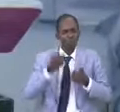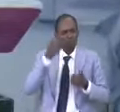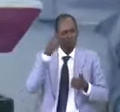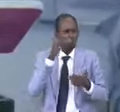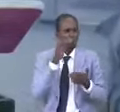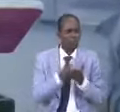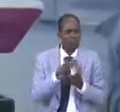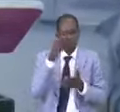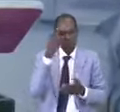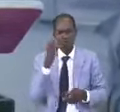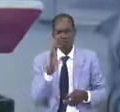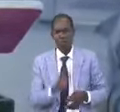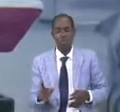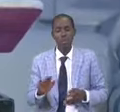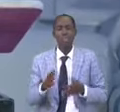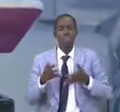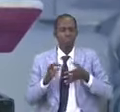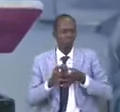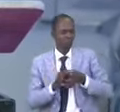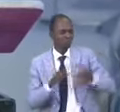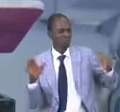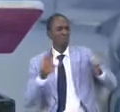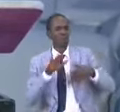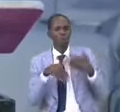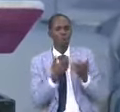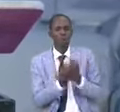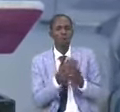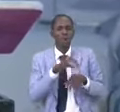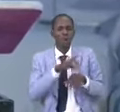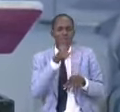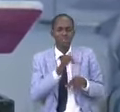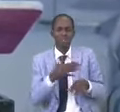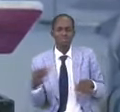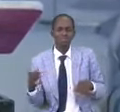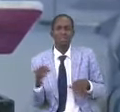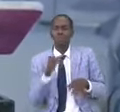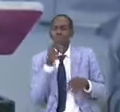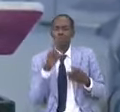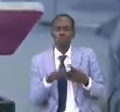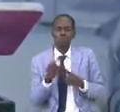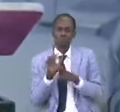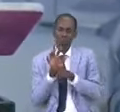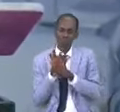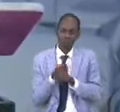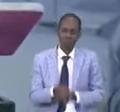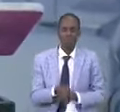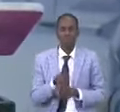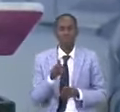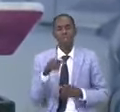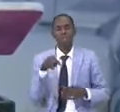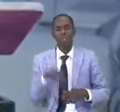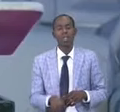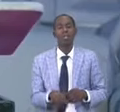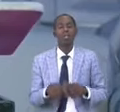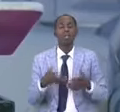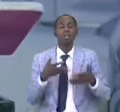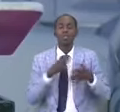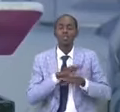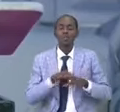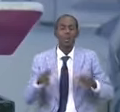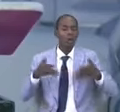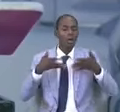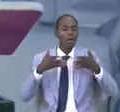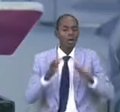laisse-les passer et les regards portés sur le ciel sont tenu compte de 7 ans difficile ne permet pas autant difficile